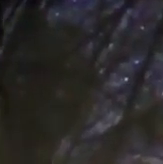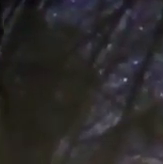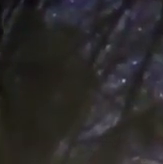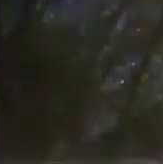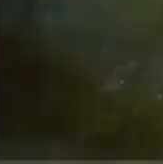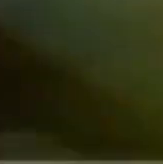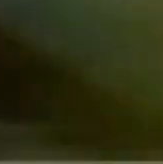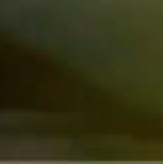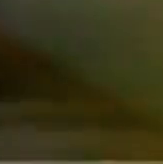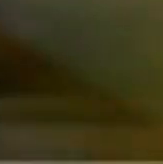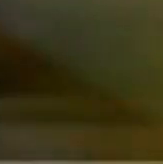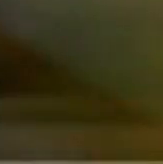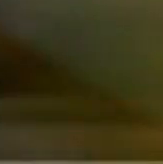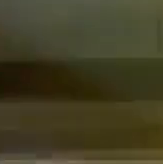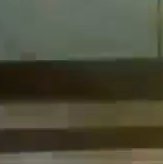ورعايته.